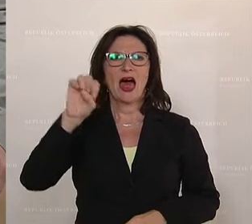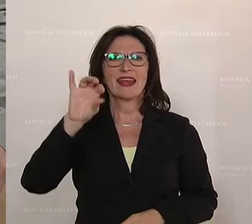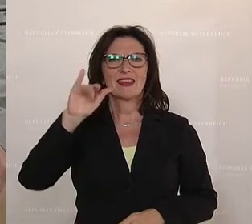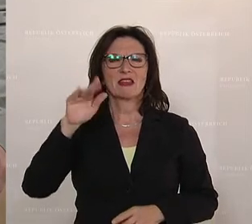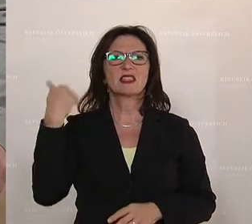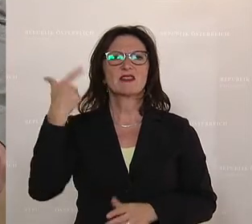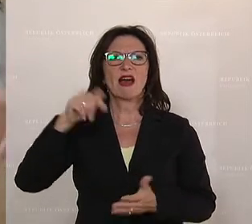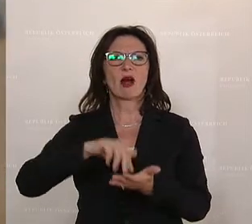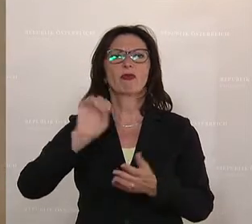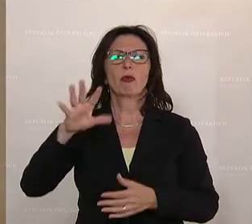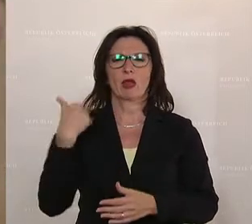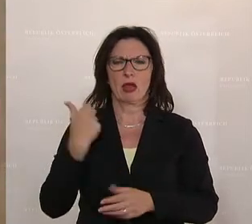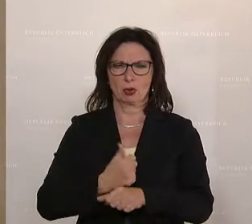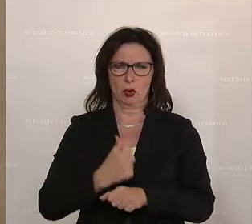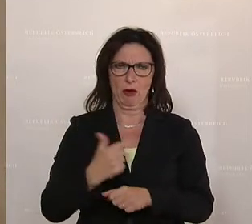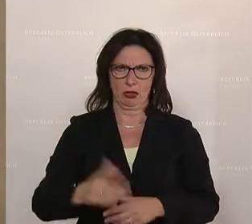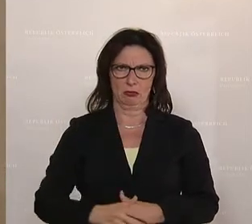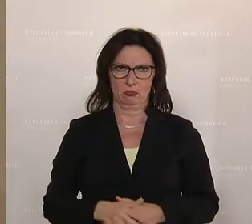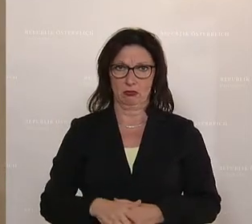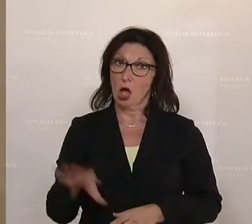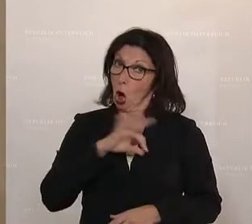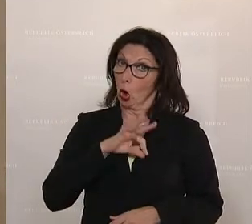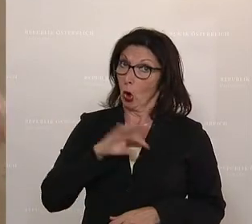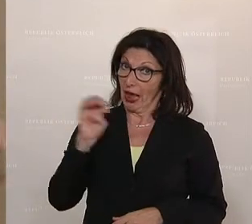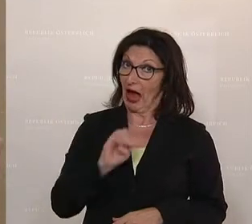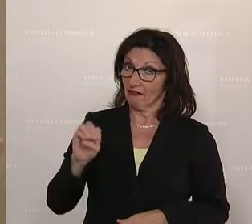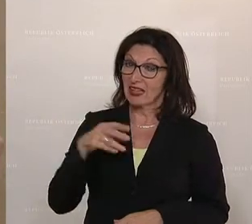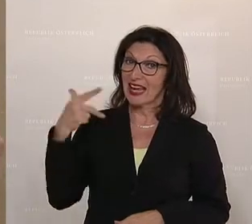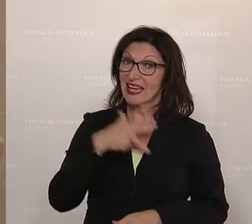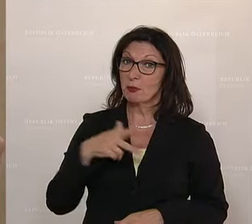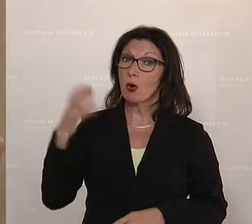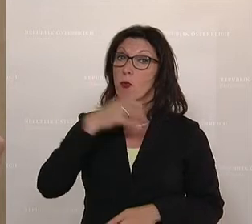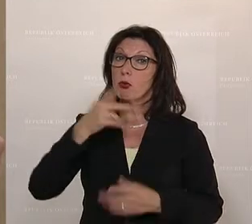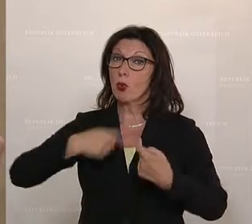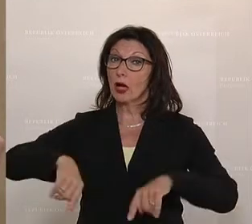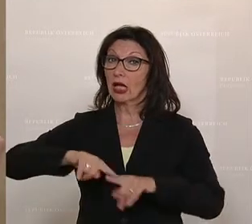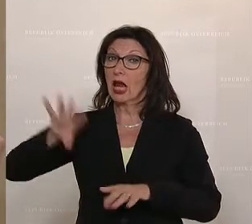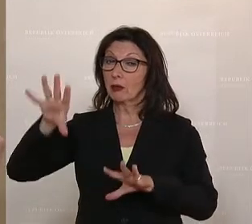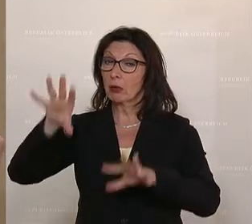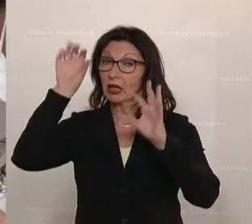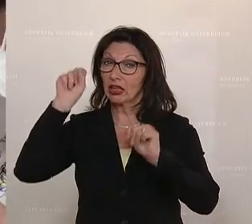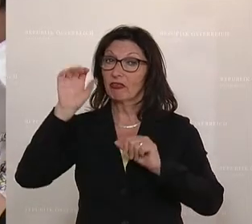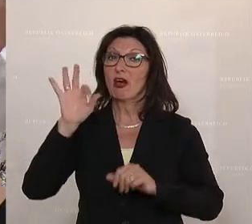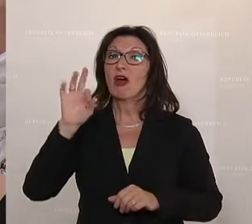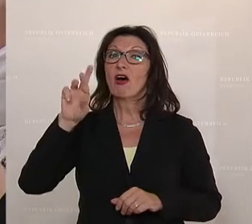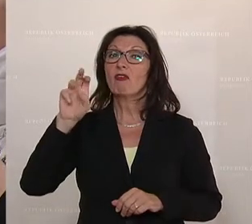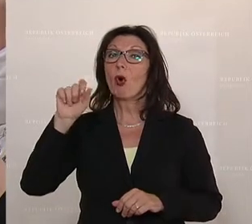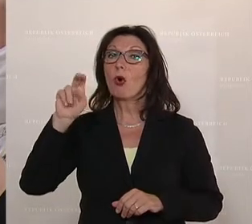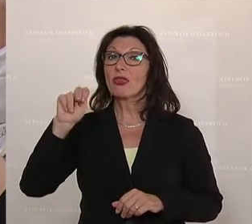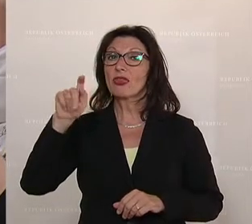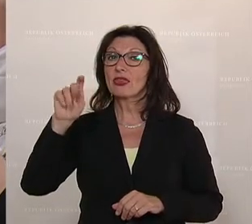Mittlerweile hat sogar die SPÖ im Burgenland, Herr Kollege Einwallner, erkannt, dass Frontex nicht effektiv arbeitet. Und Sie verlangen